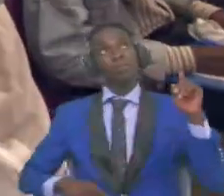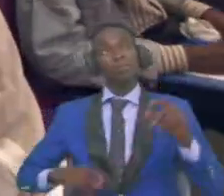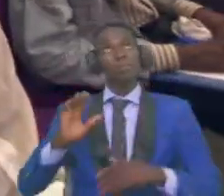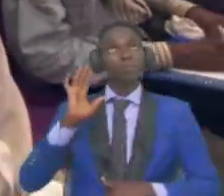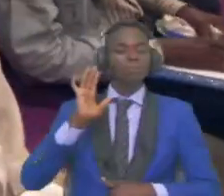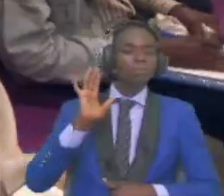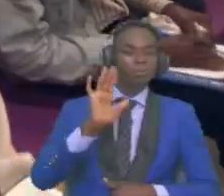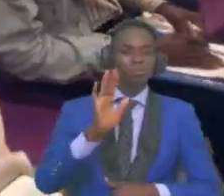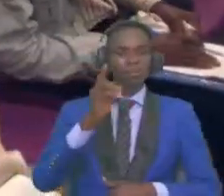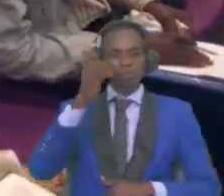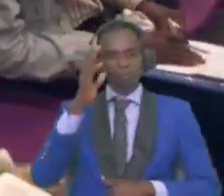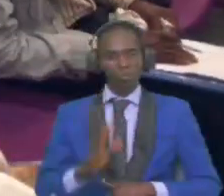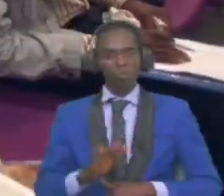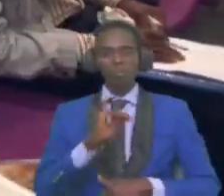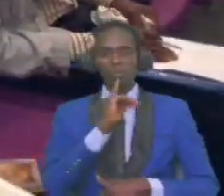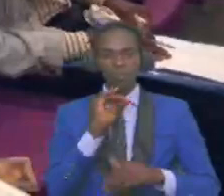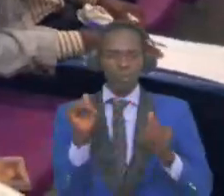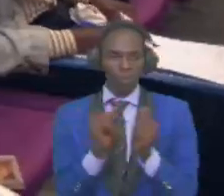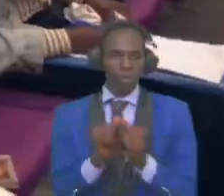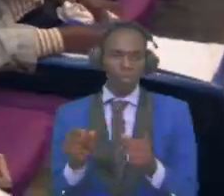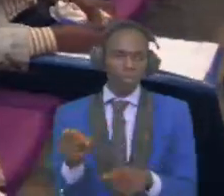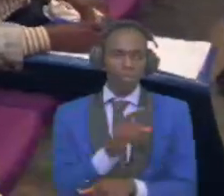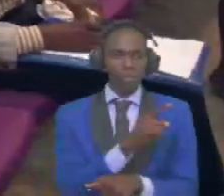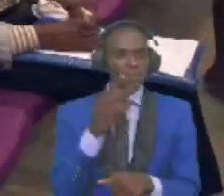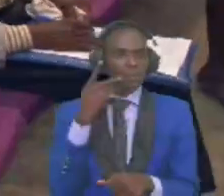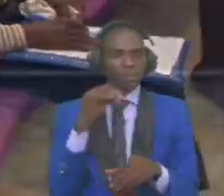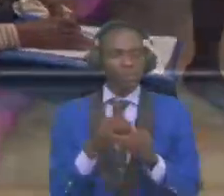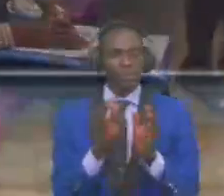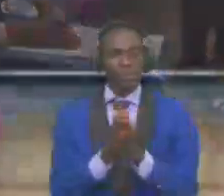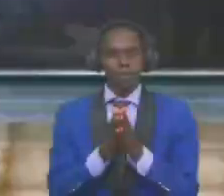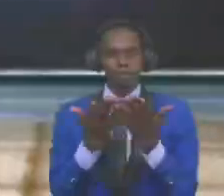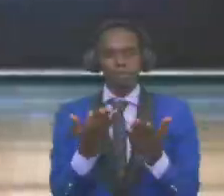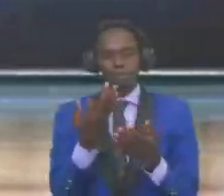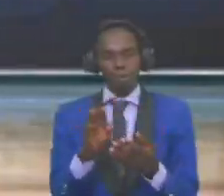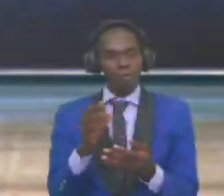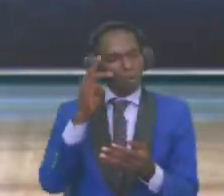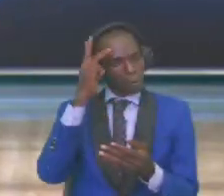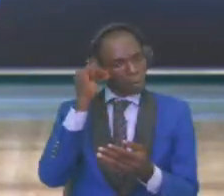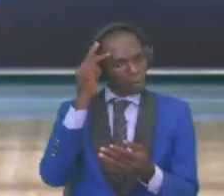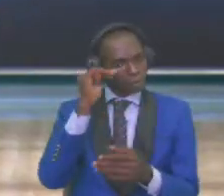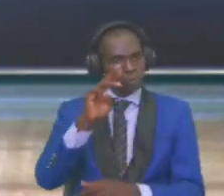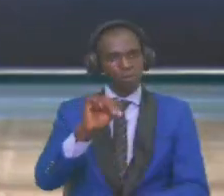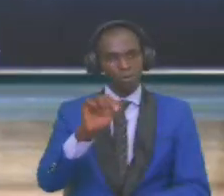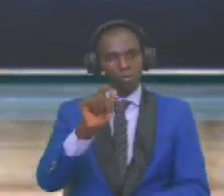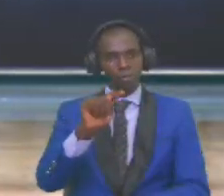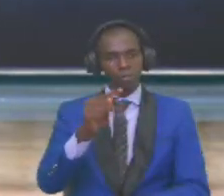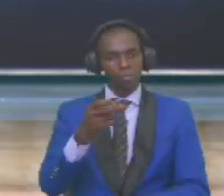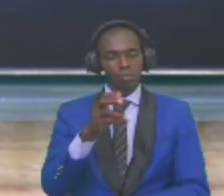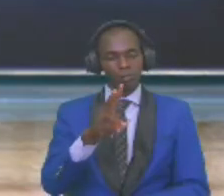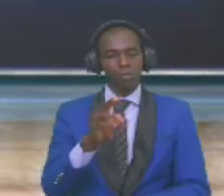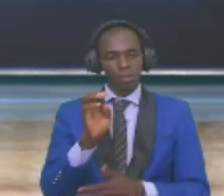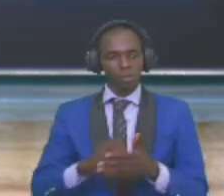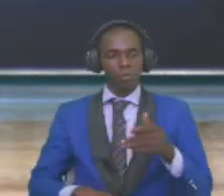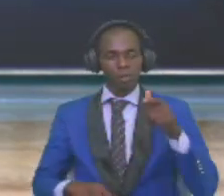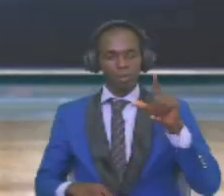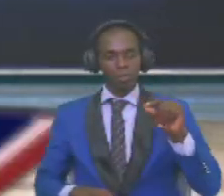l'éternel ton dieu est avec toi matthieu 24 est